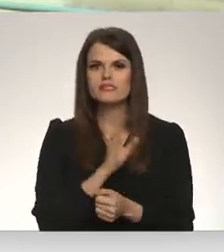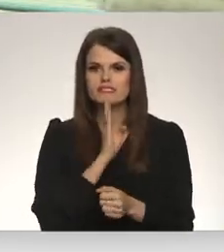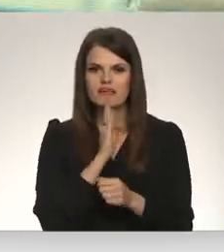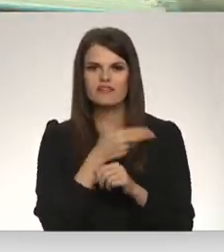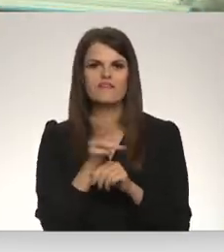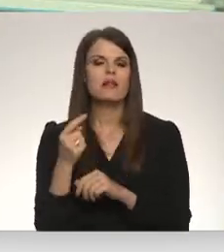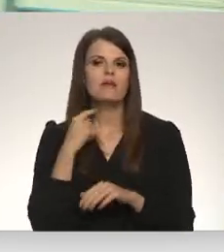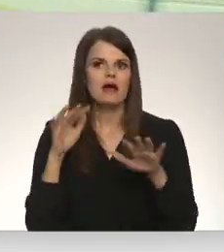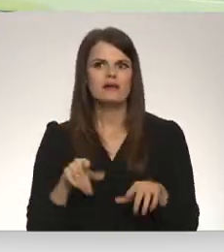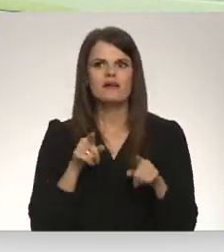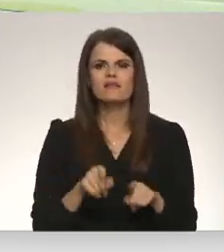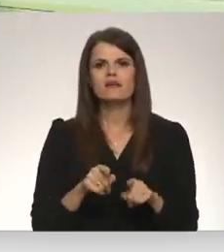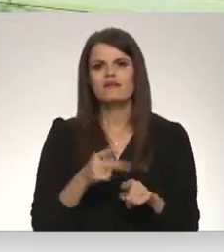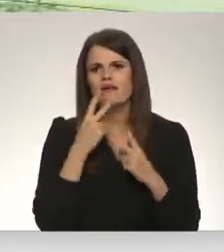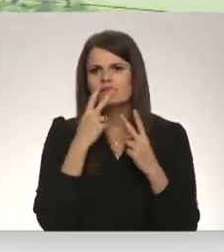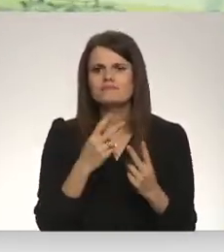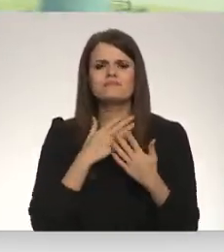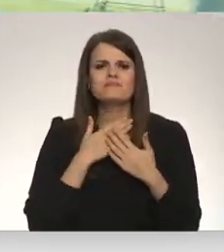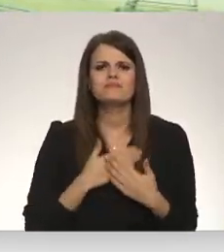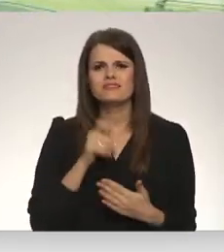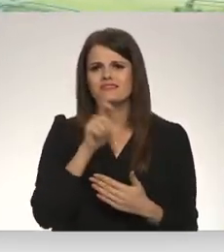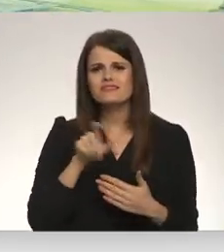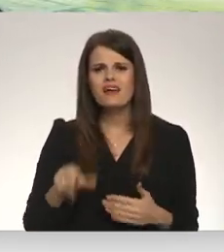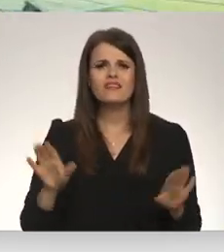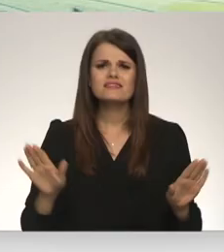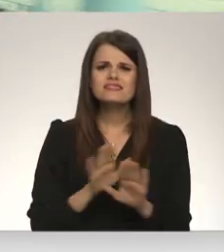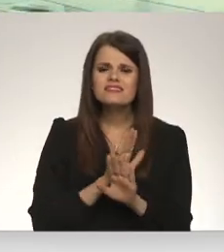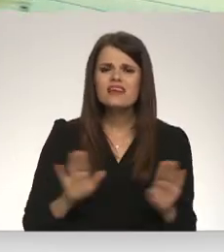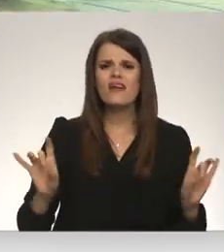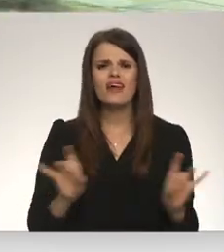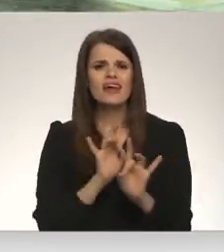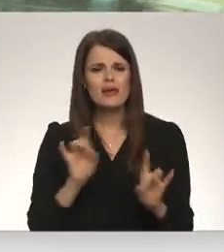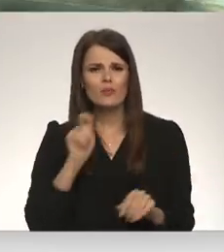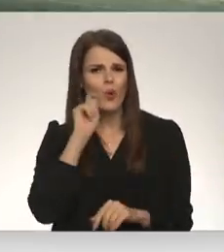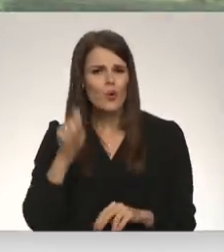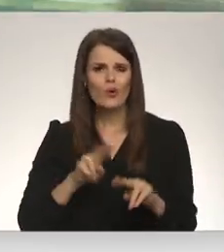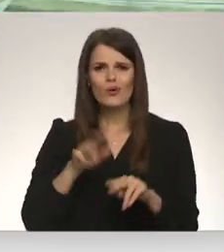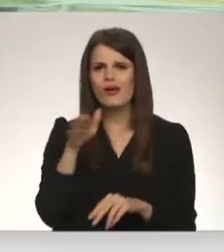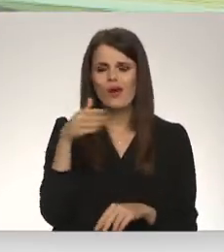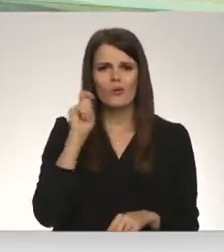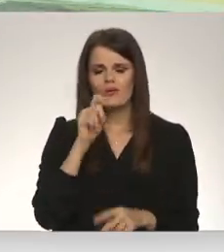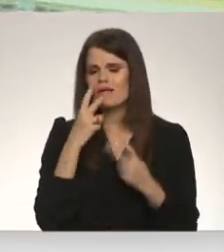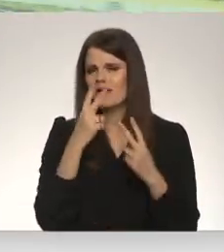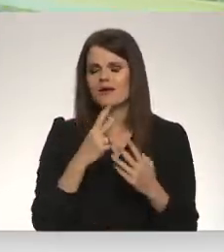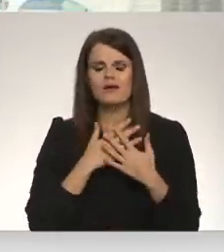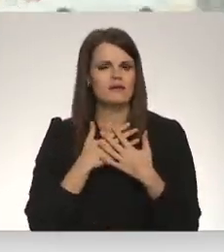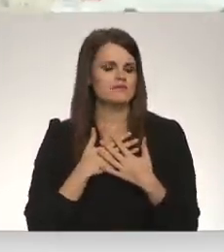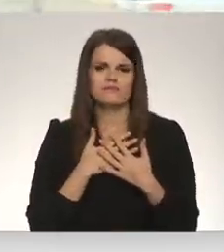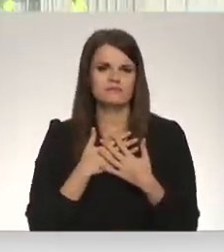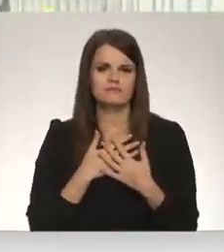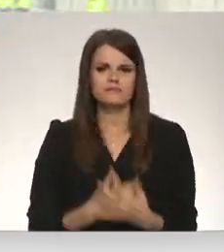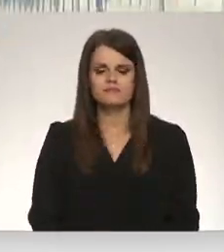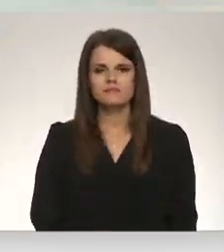Rīgu. Viņu aizkustina gan cilvēki, kas dzied un spēlē Ukrainas himnu, gan Ukrainas karogi. Ukraina